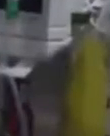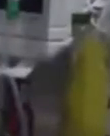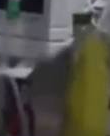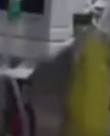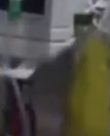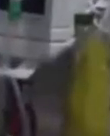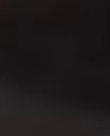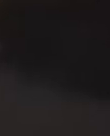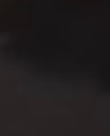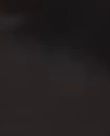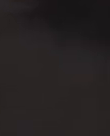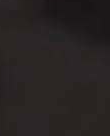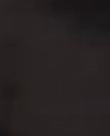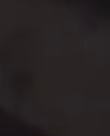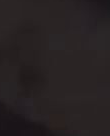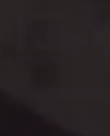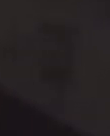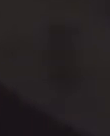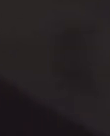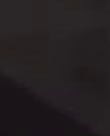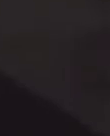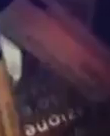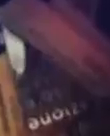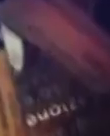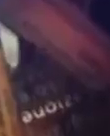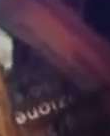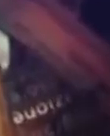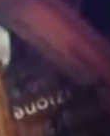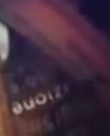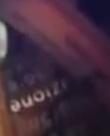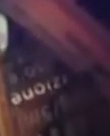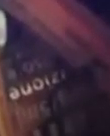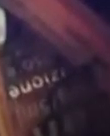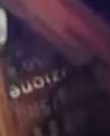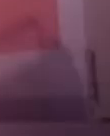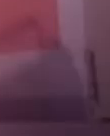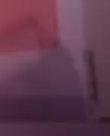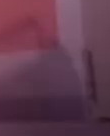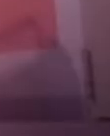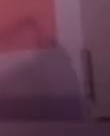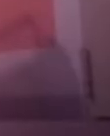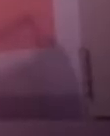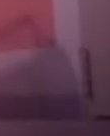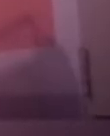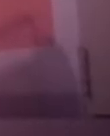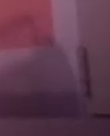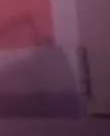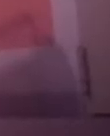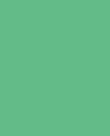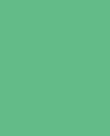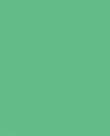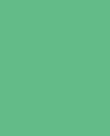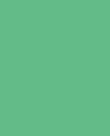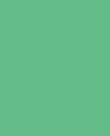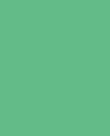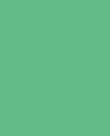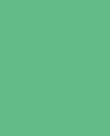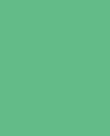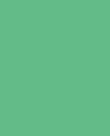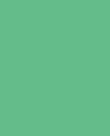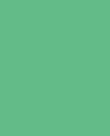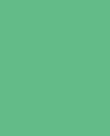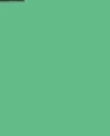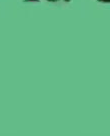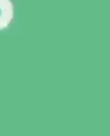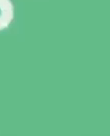e dei lavoratori che si occupano della nostra salute ma anche i limiti del nostro servizio socio sanitario un new deal per la